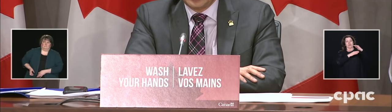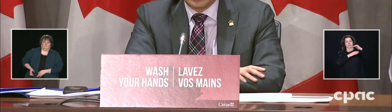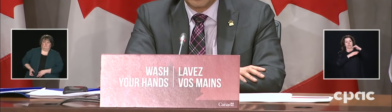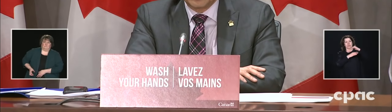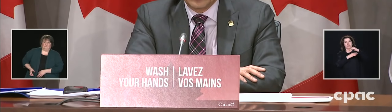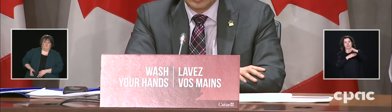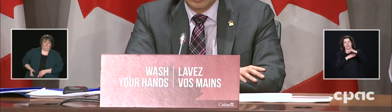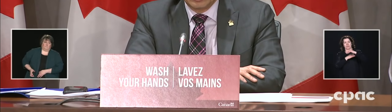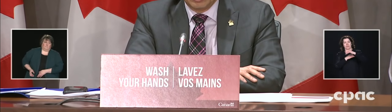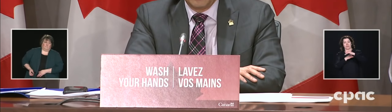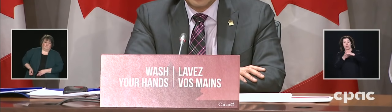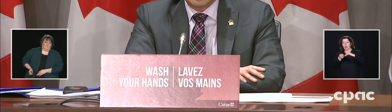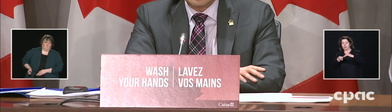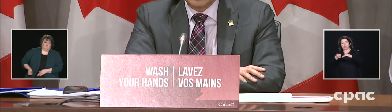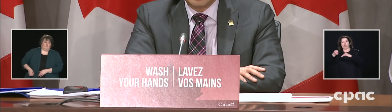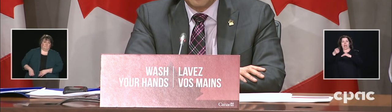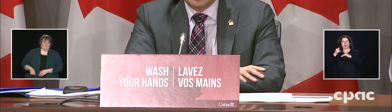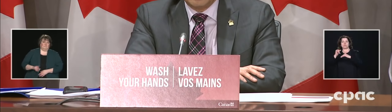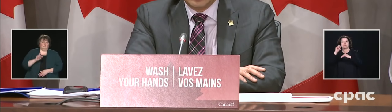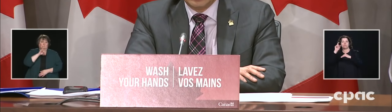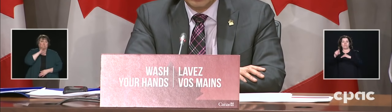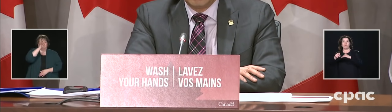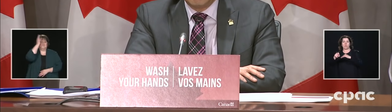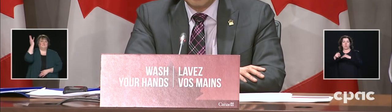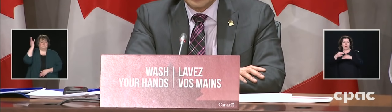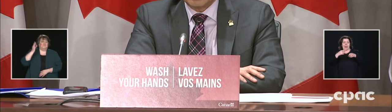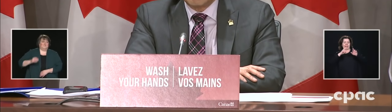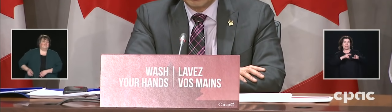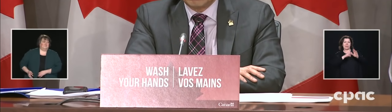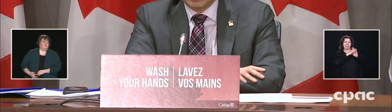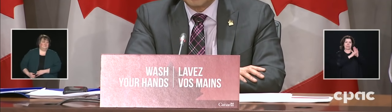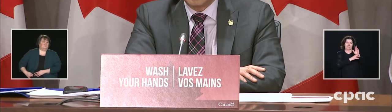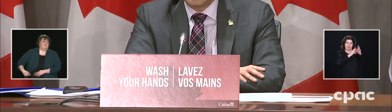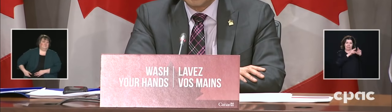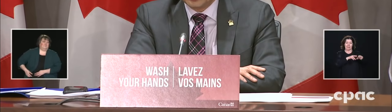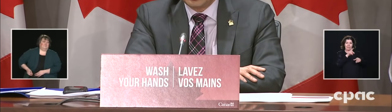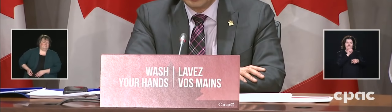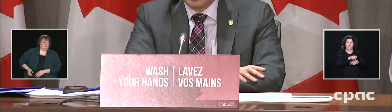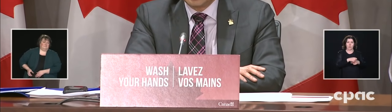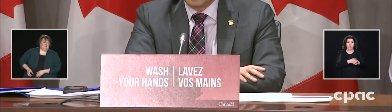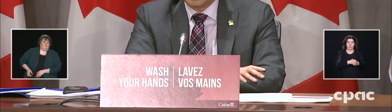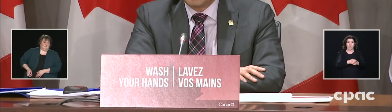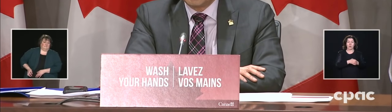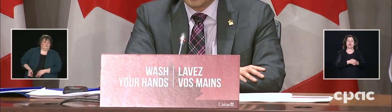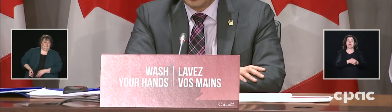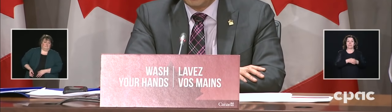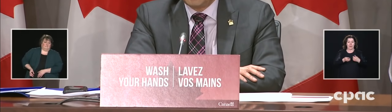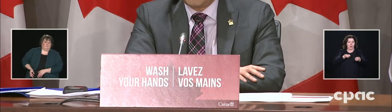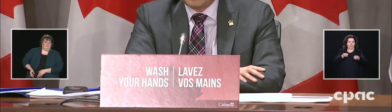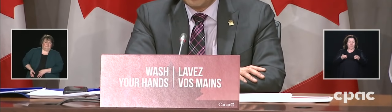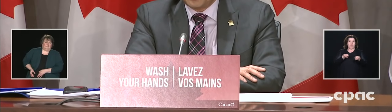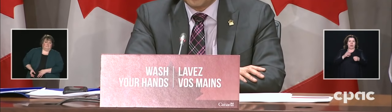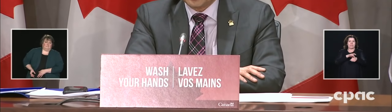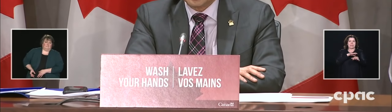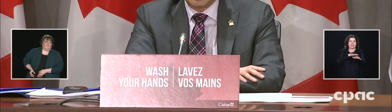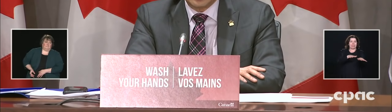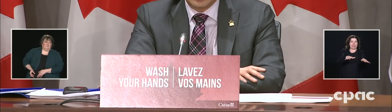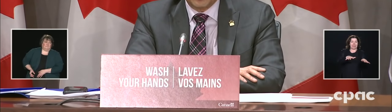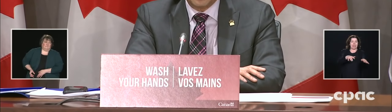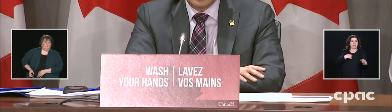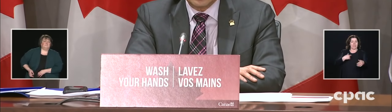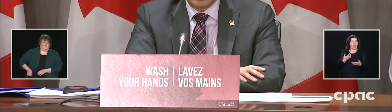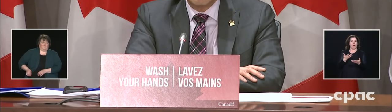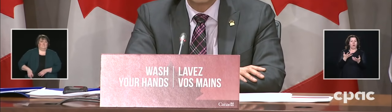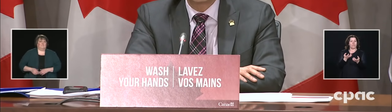santé publique. En maîtrisant l'épidémie, nous nous attendons à ce que seule une faible proportion de